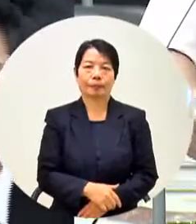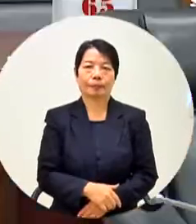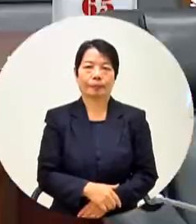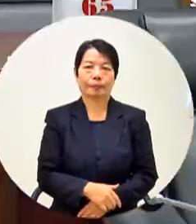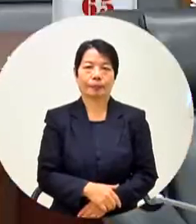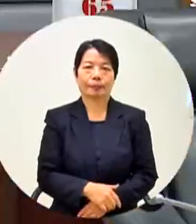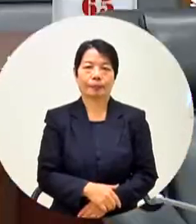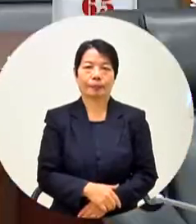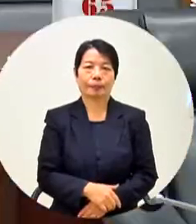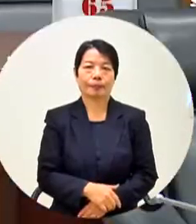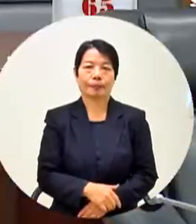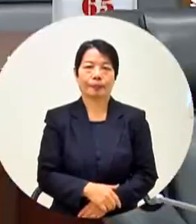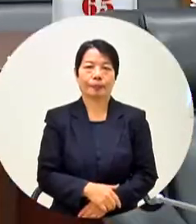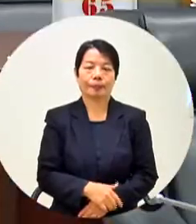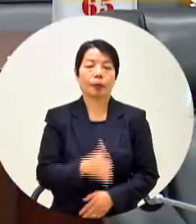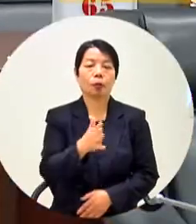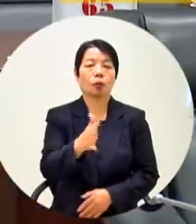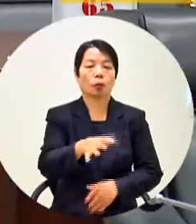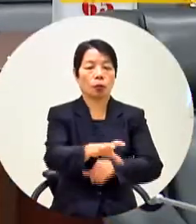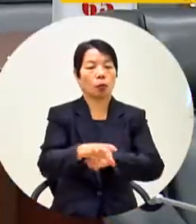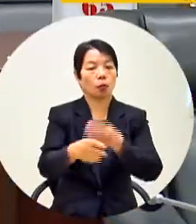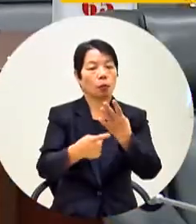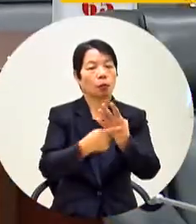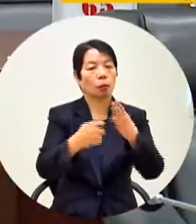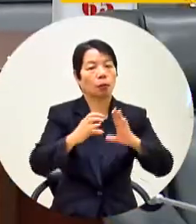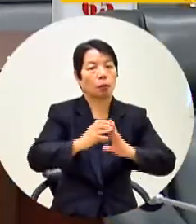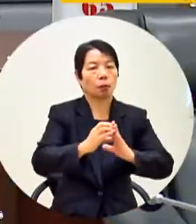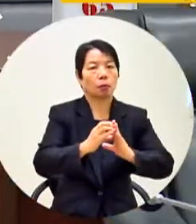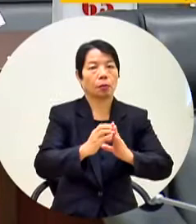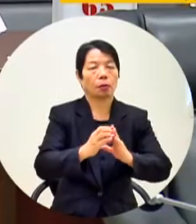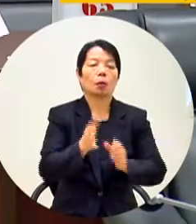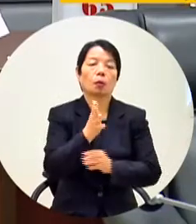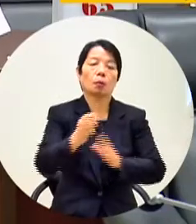我请问咱农业局，请问咱局长